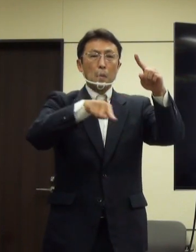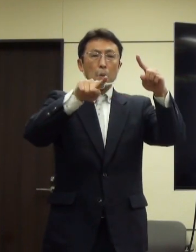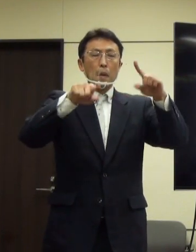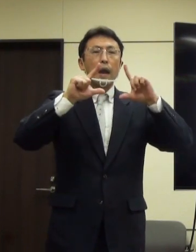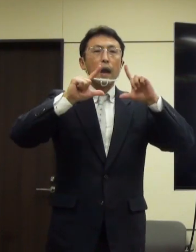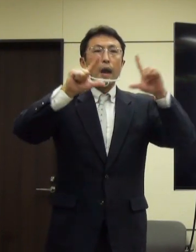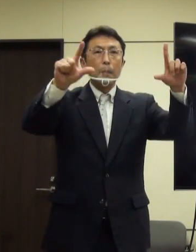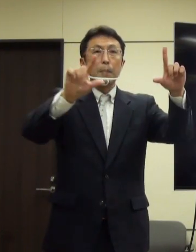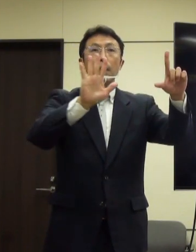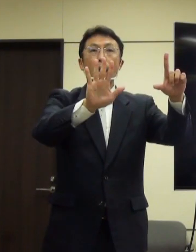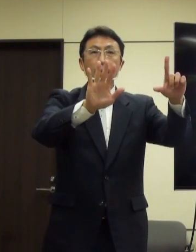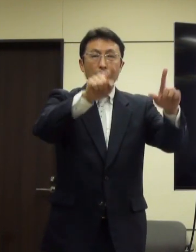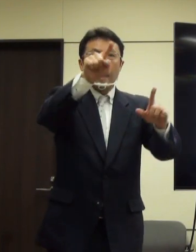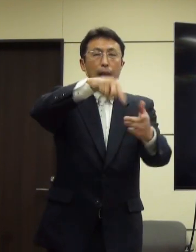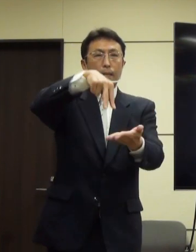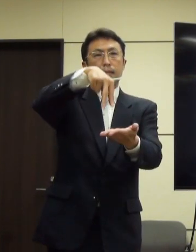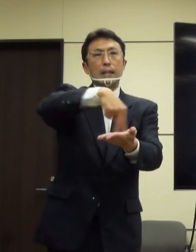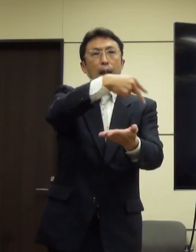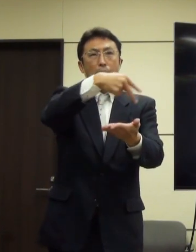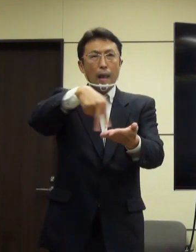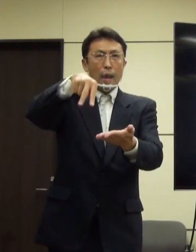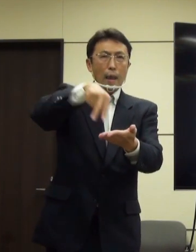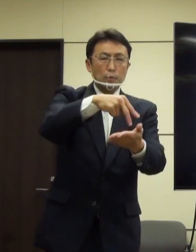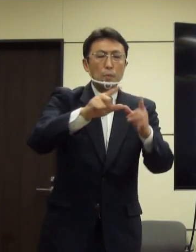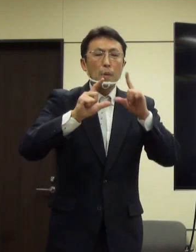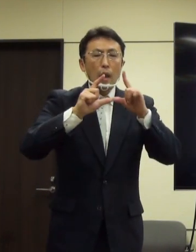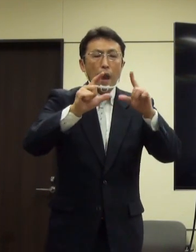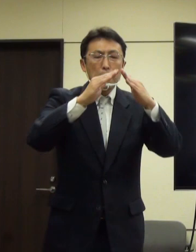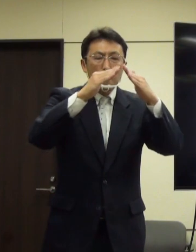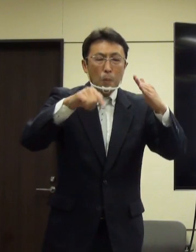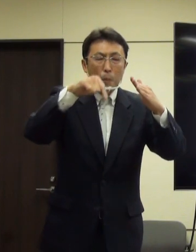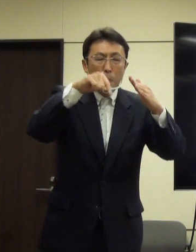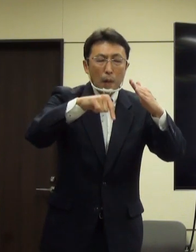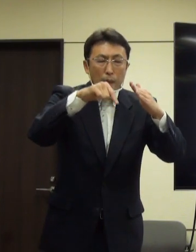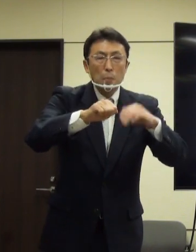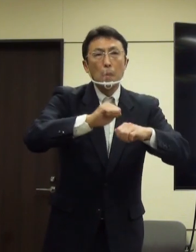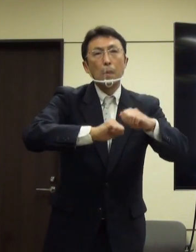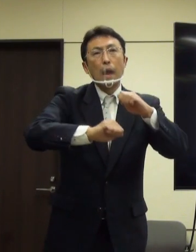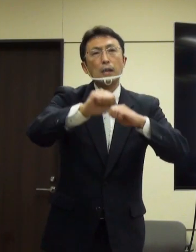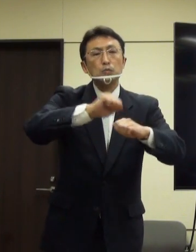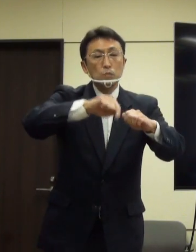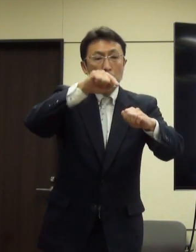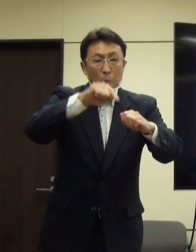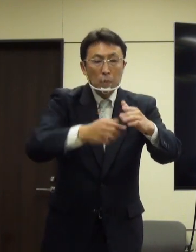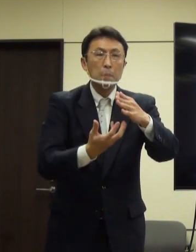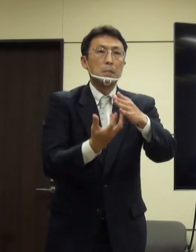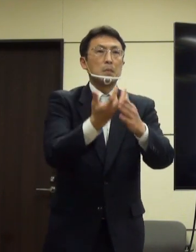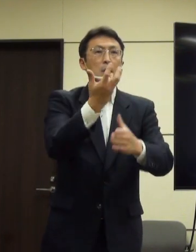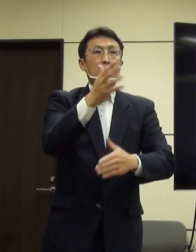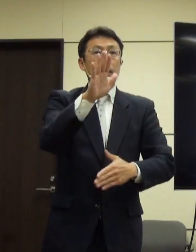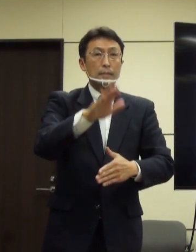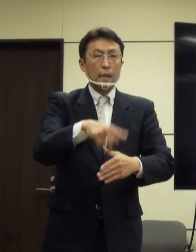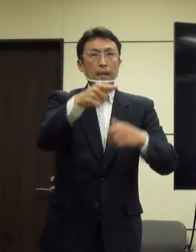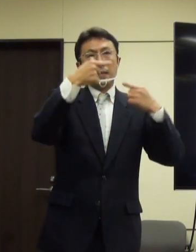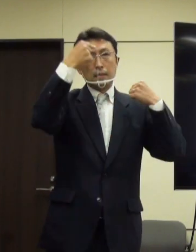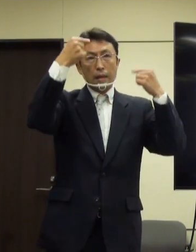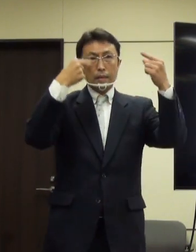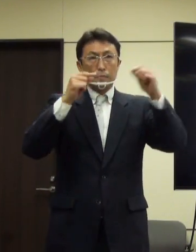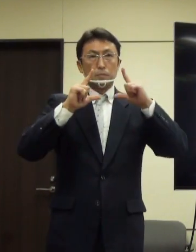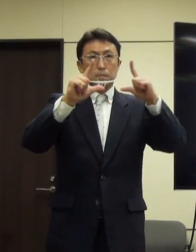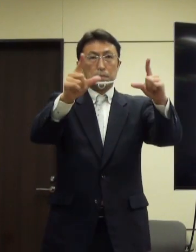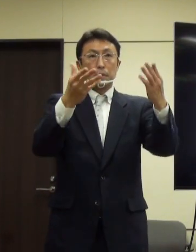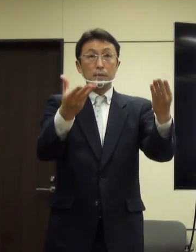発表会のためのまあ一連の活動であったということでありますで我々も今